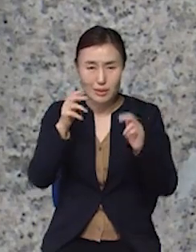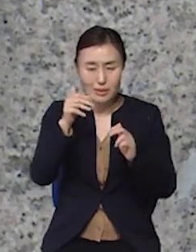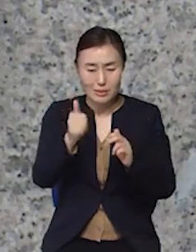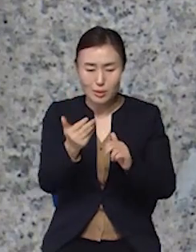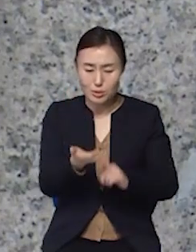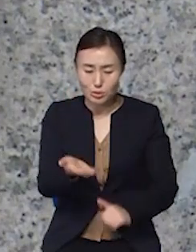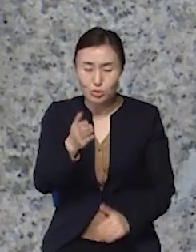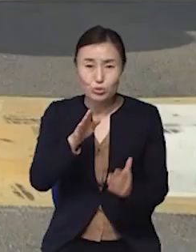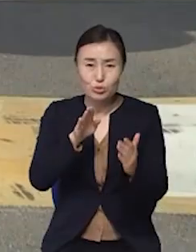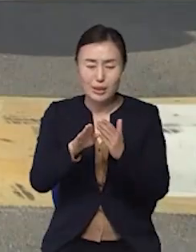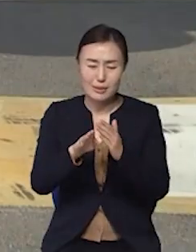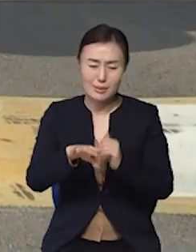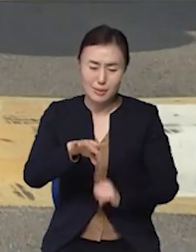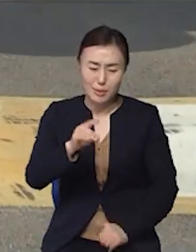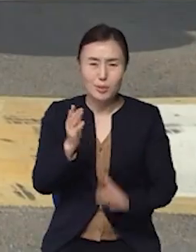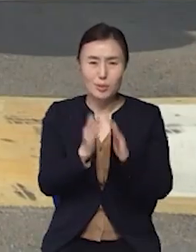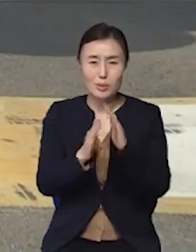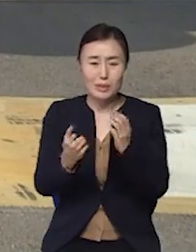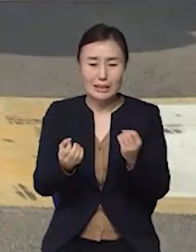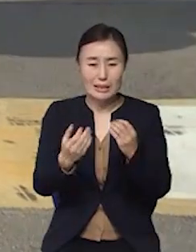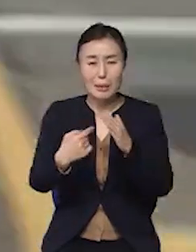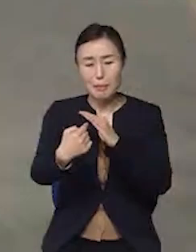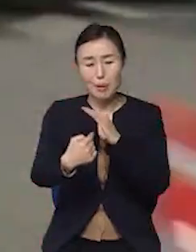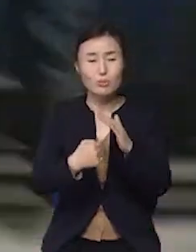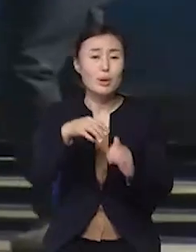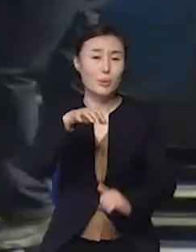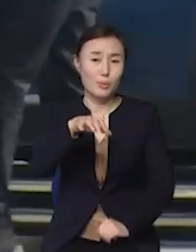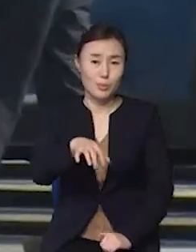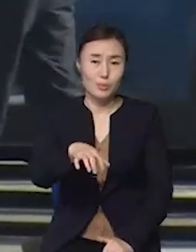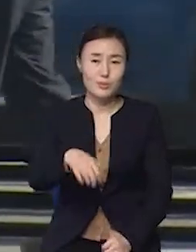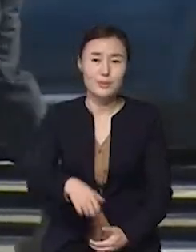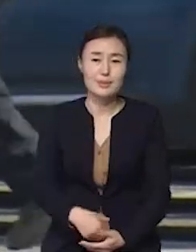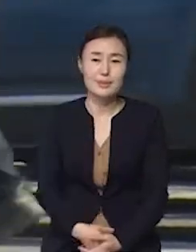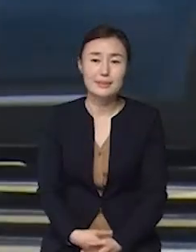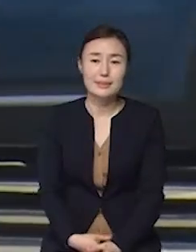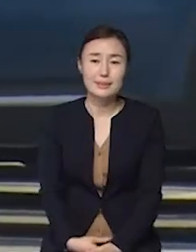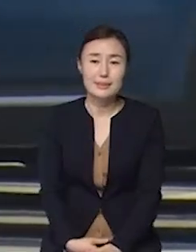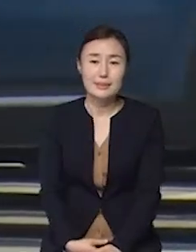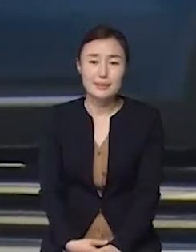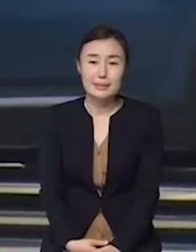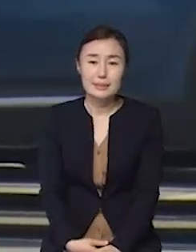첫 공식 행보로 방문해 주목을 받았습니다. KBC 조윤정입니다.